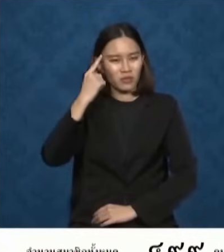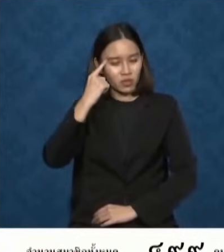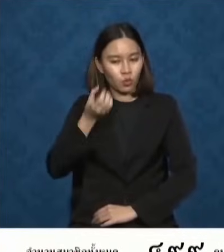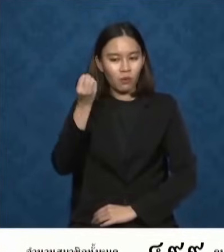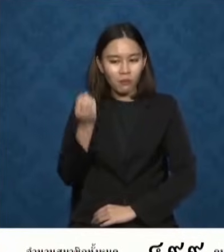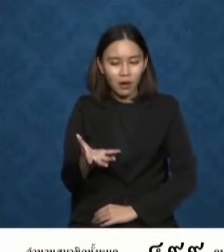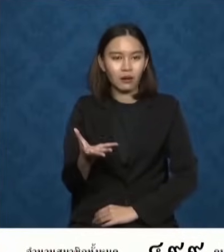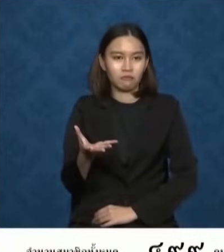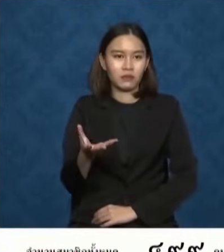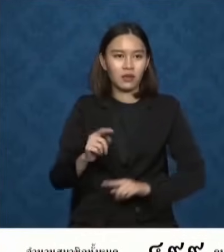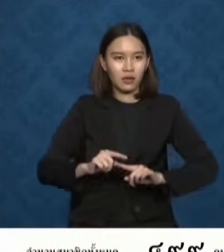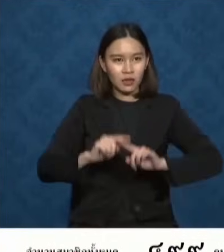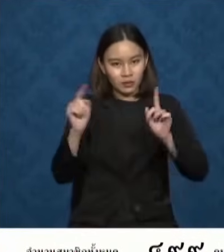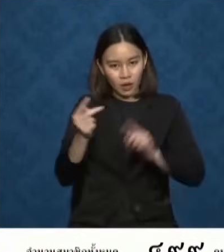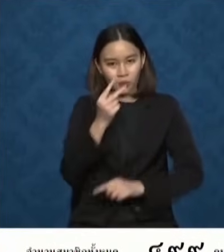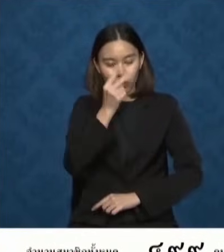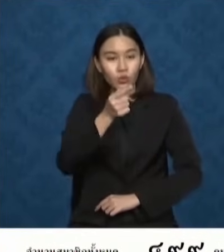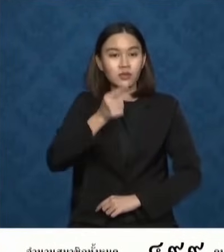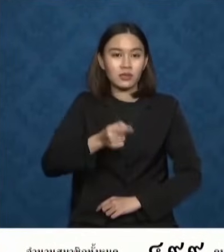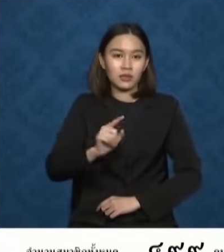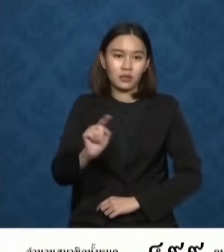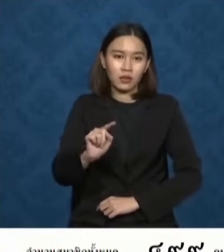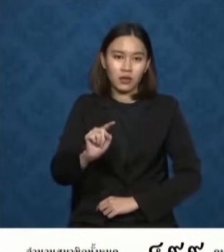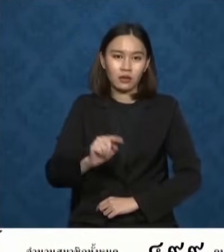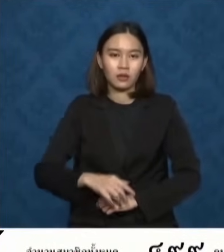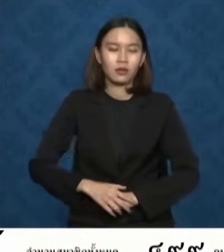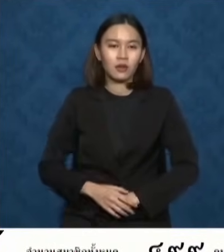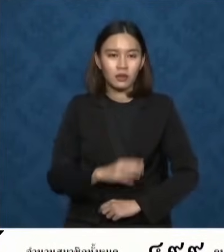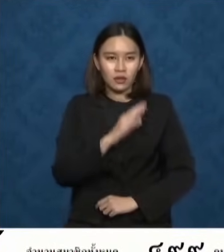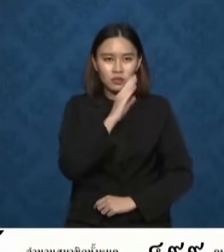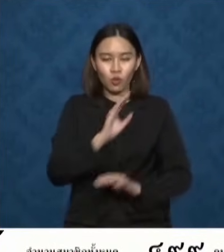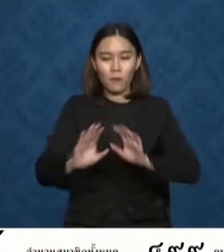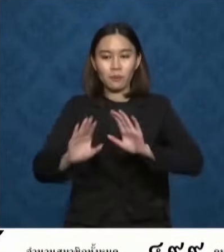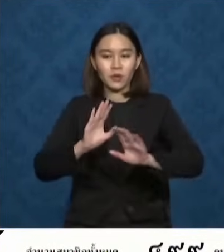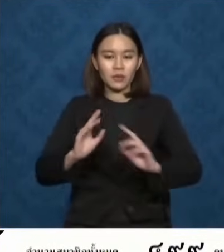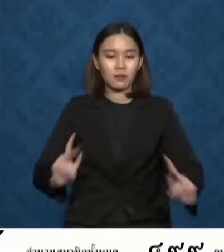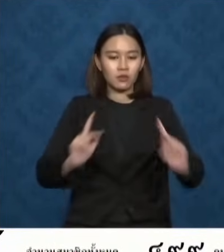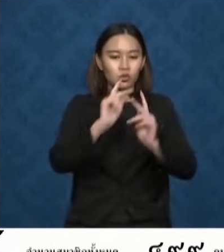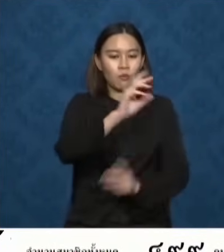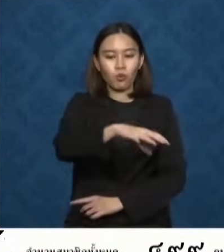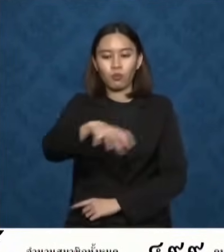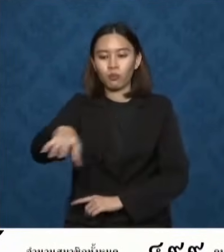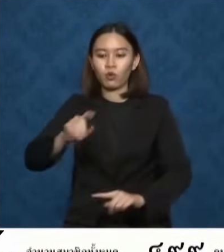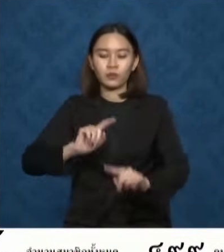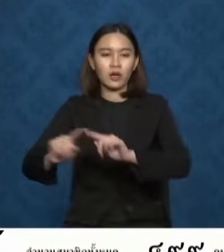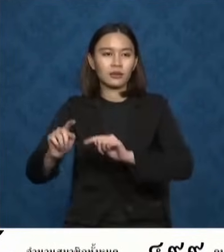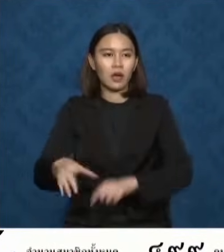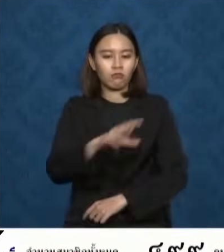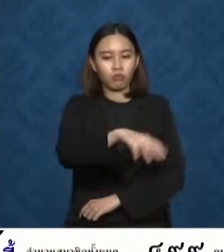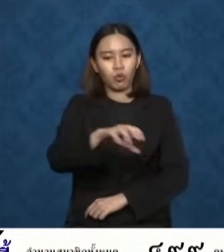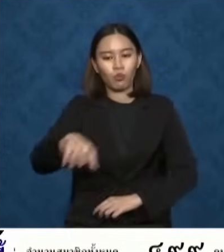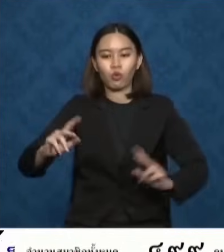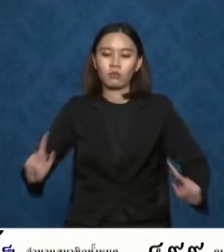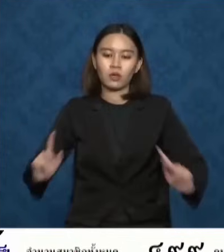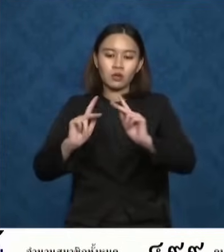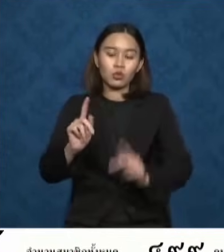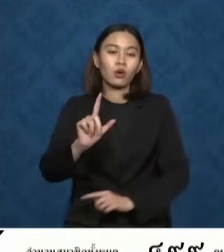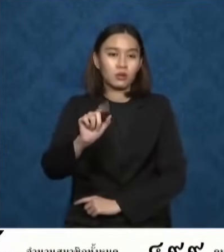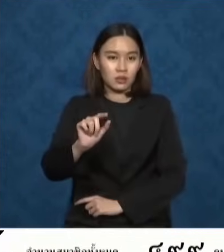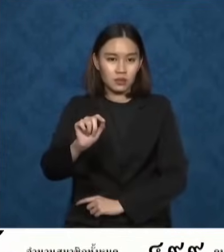อ่ะแต่ดูพอมาดูจริงๆแล้วนี่ถ้าจัดเทียบกับทุกกระทรวงใน20กว่ากระทรวงของรัฐ